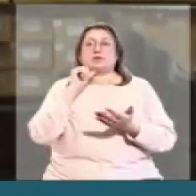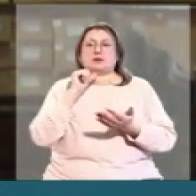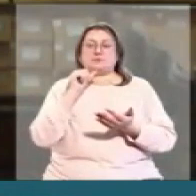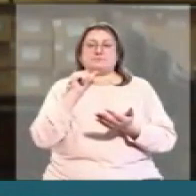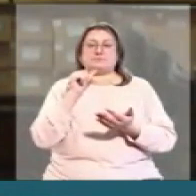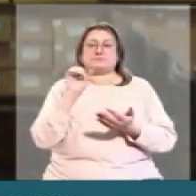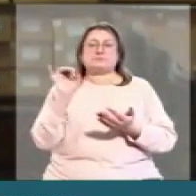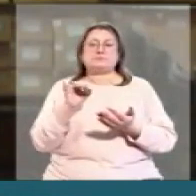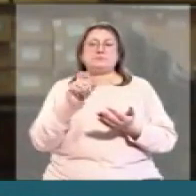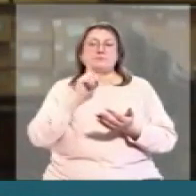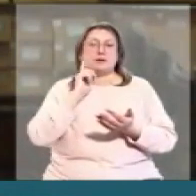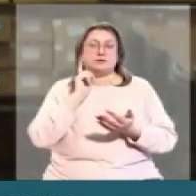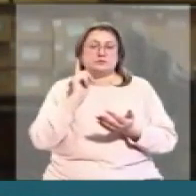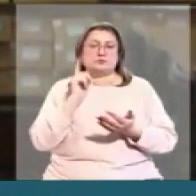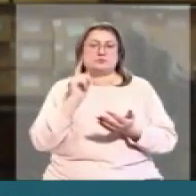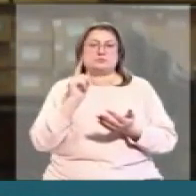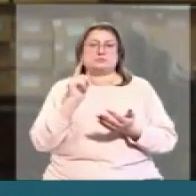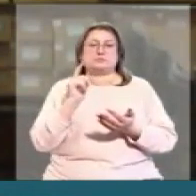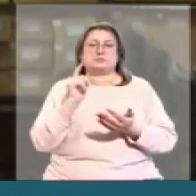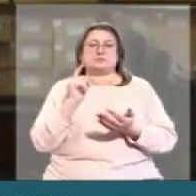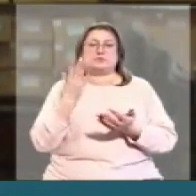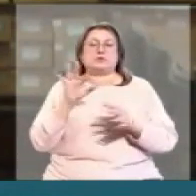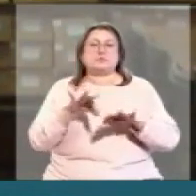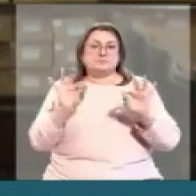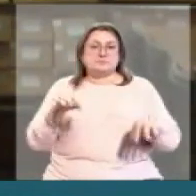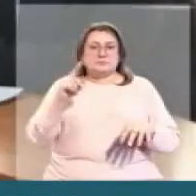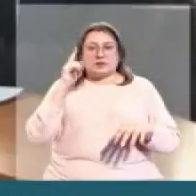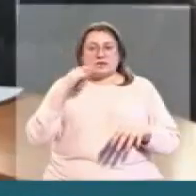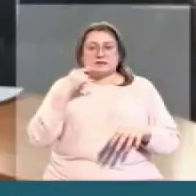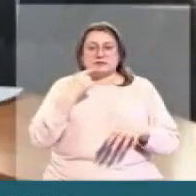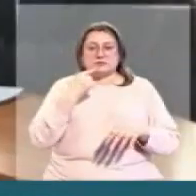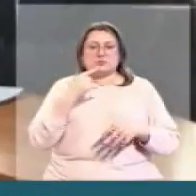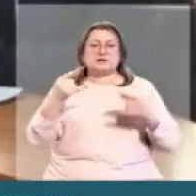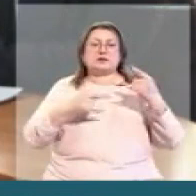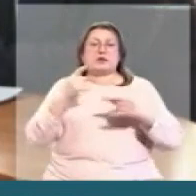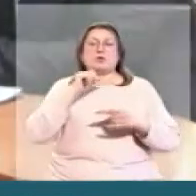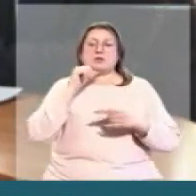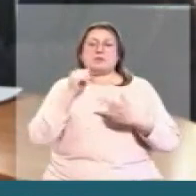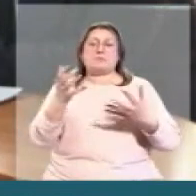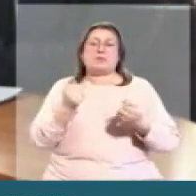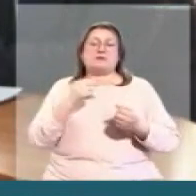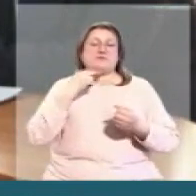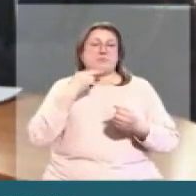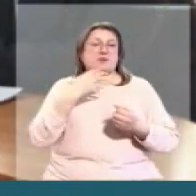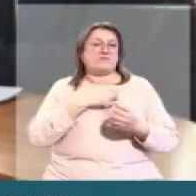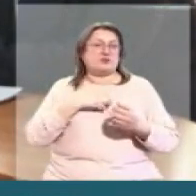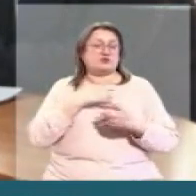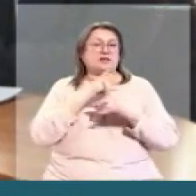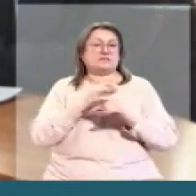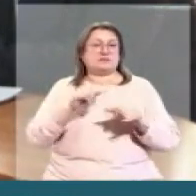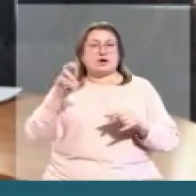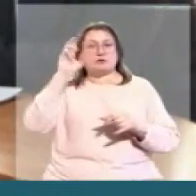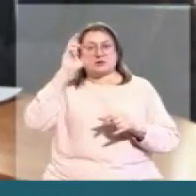Кустаная и молодежь, которая владеет казахским языком. Телеканал «Кустаная», принимая во внимание важность